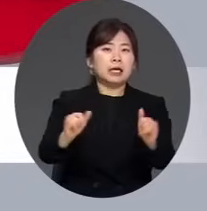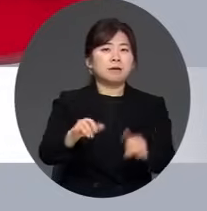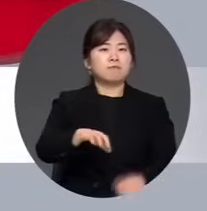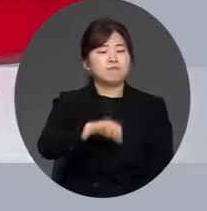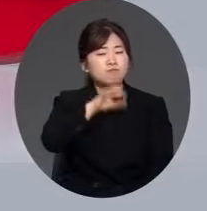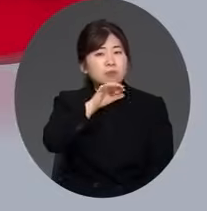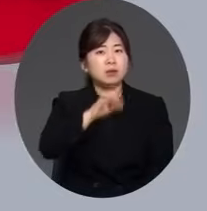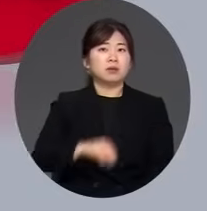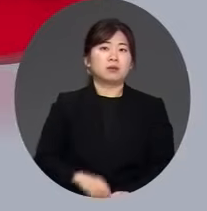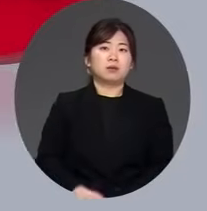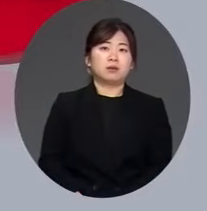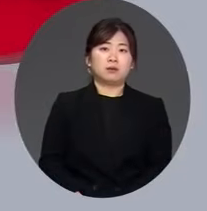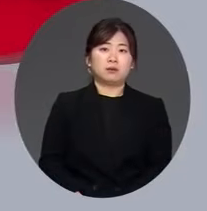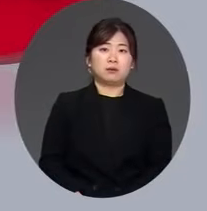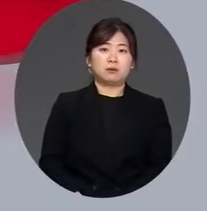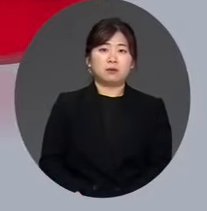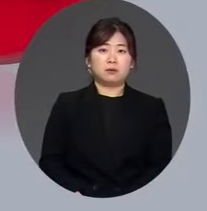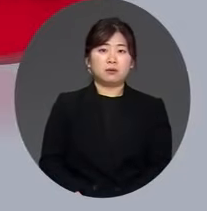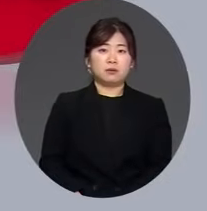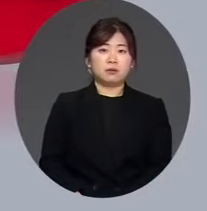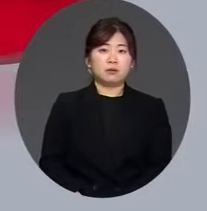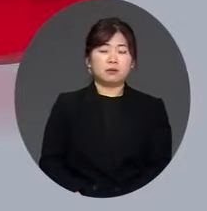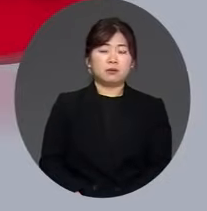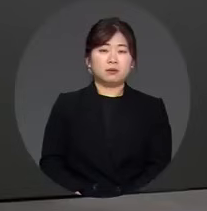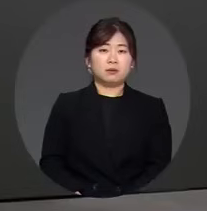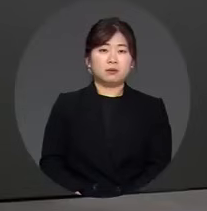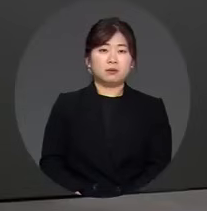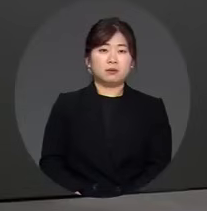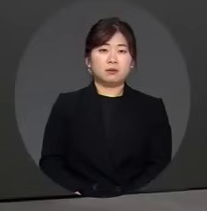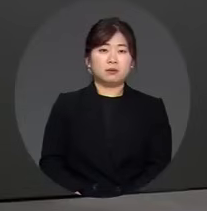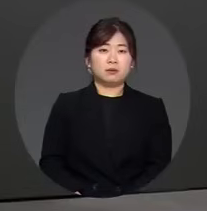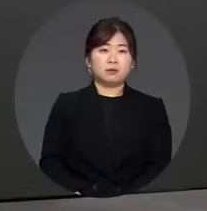반발하고 있습니다. 박종훈 기자입니다.